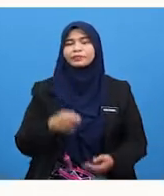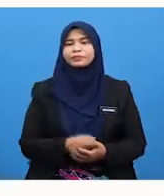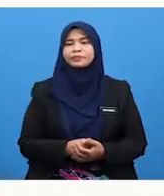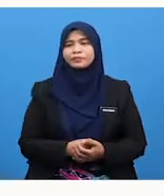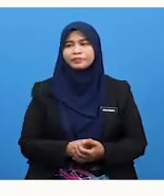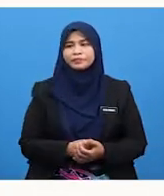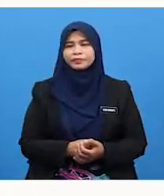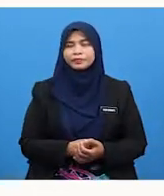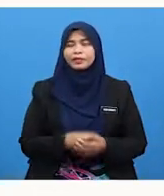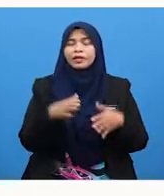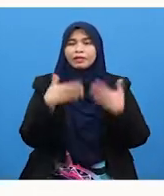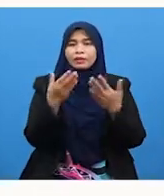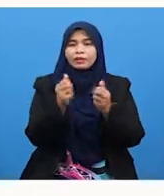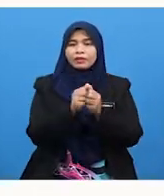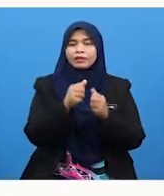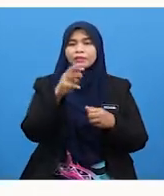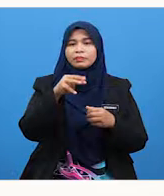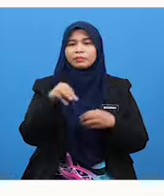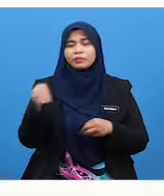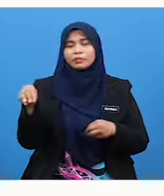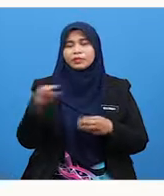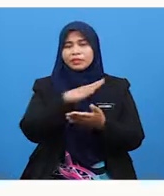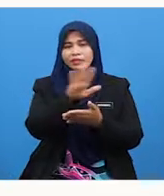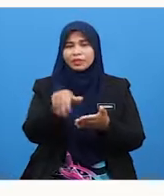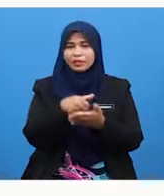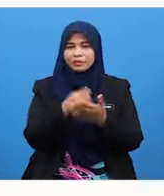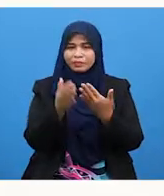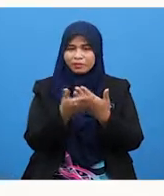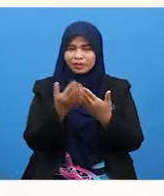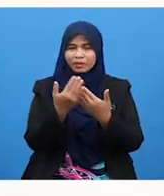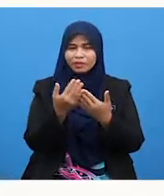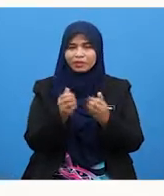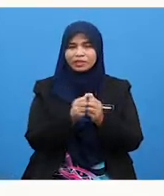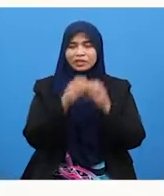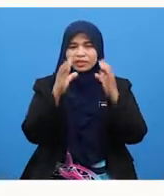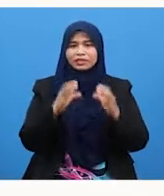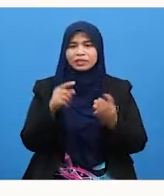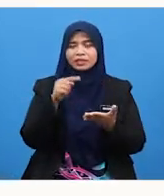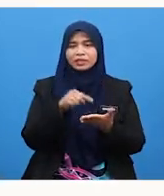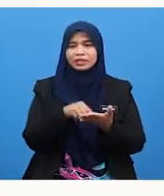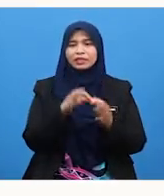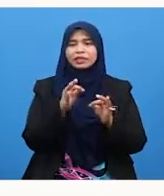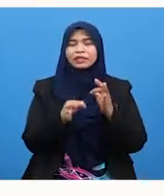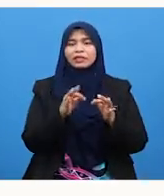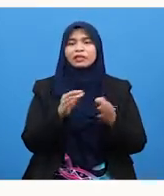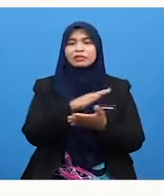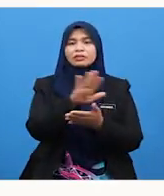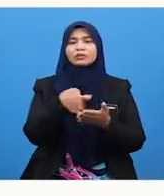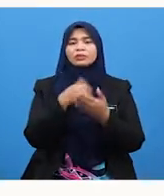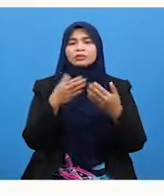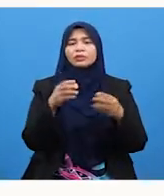Bagaimana dengan murid-murid semua? Mudahkan kaedah ini? Kalau semua sudah faham,